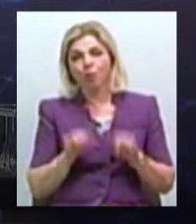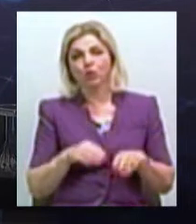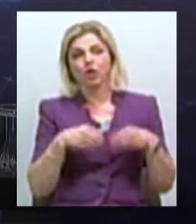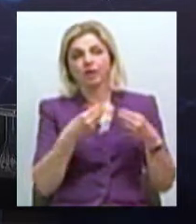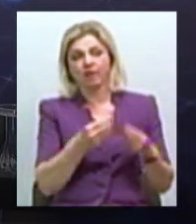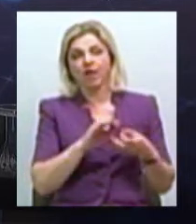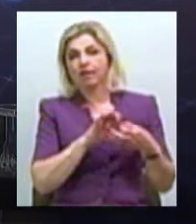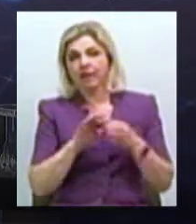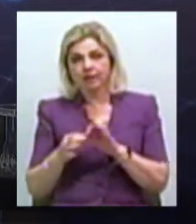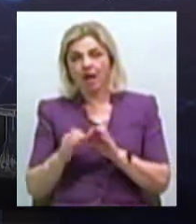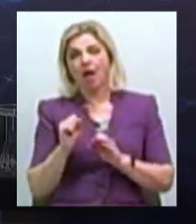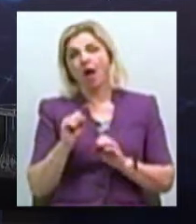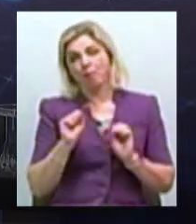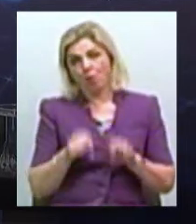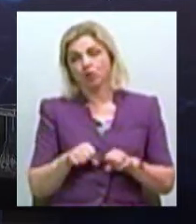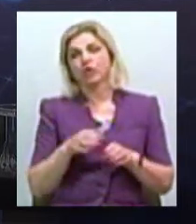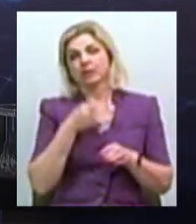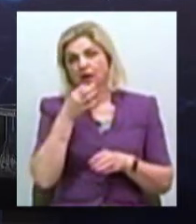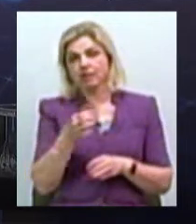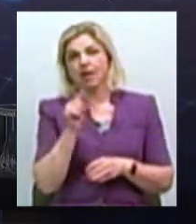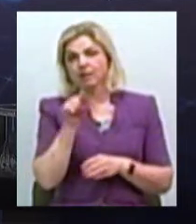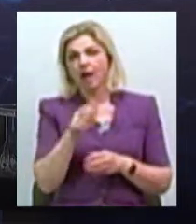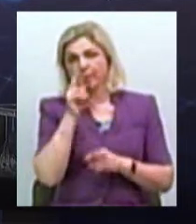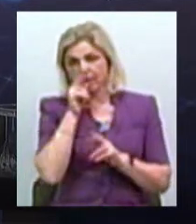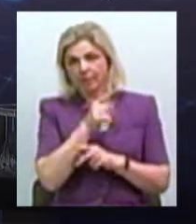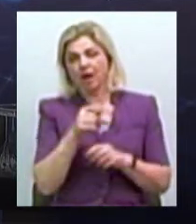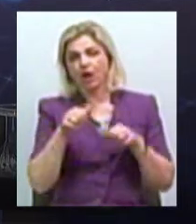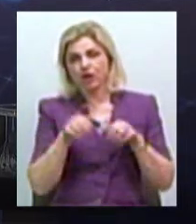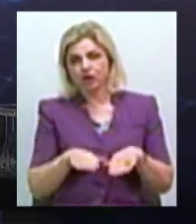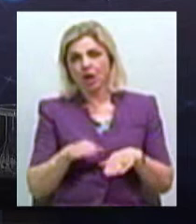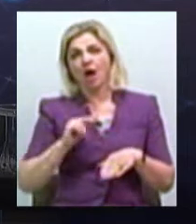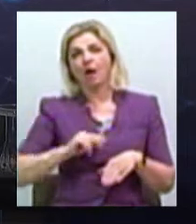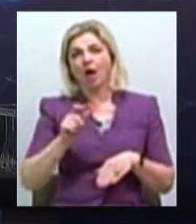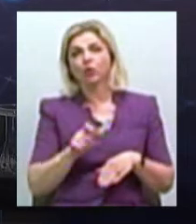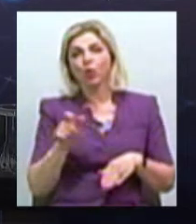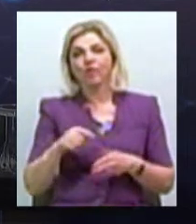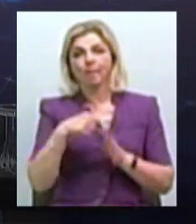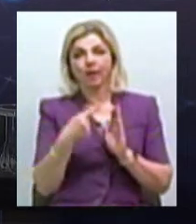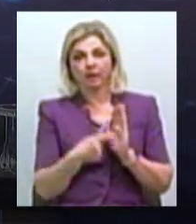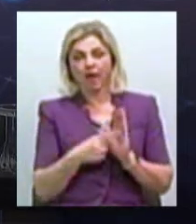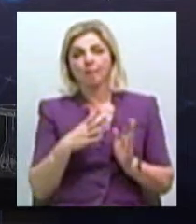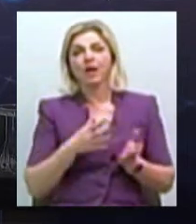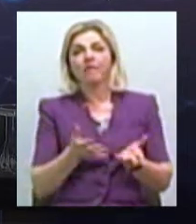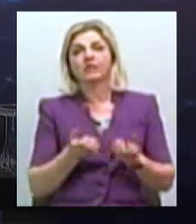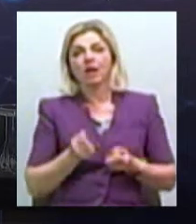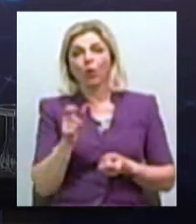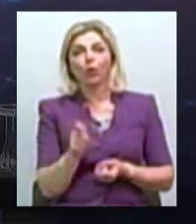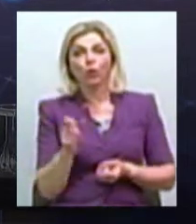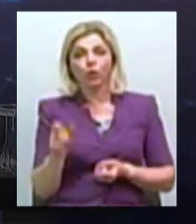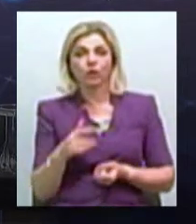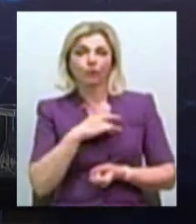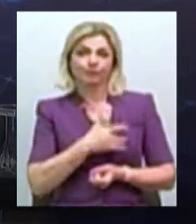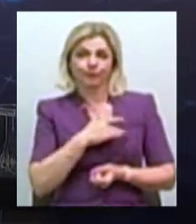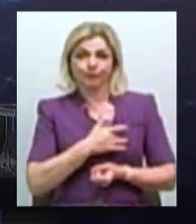в деталі, але в цілому можу сказати, що там неправильно дещо вирішувались кадрові питання, були прийняті люди